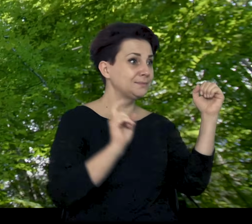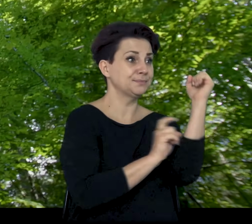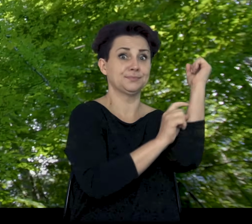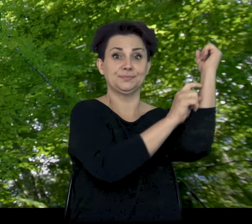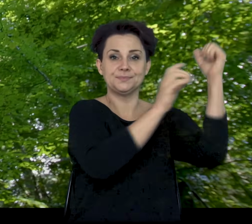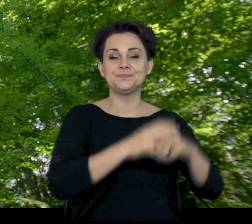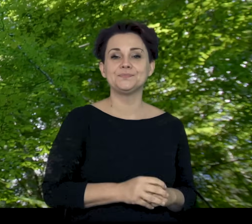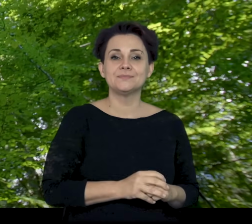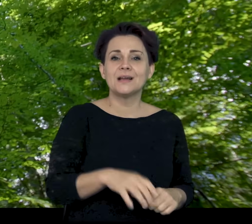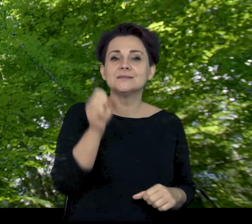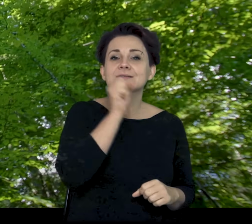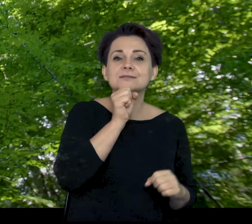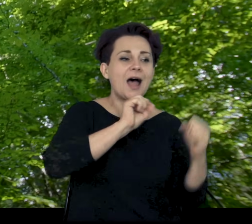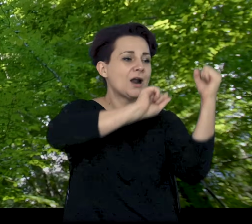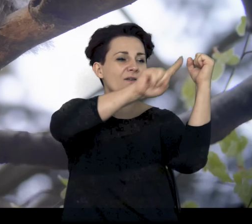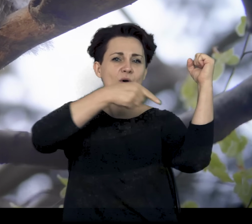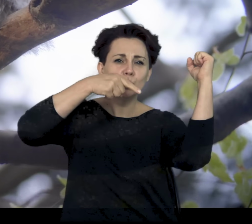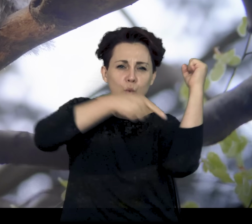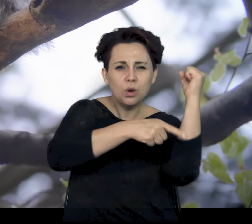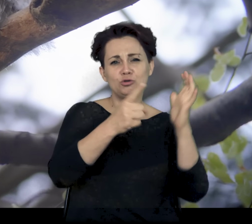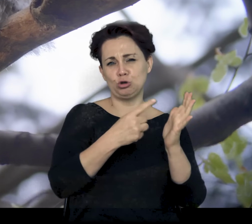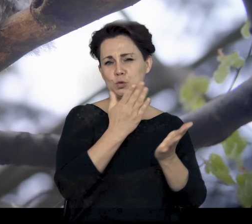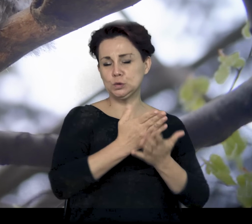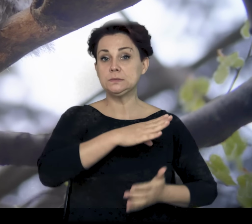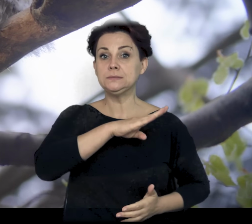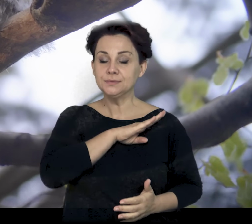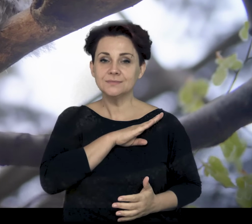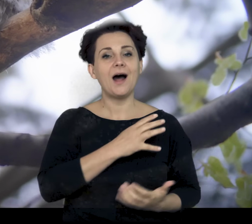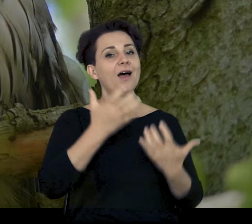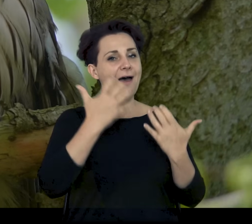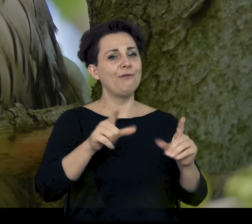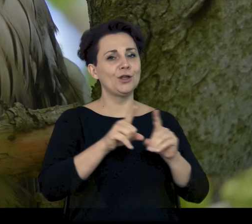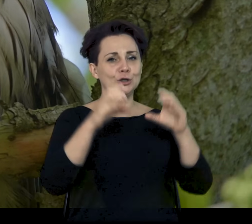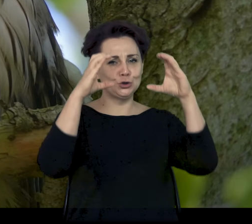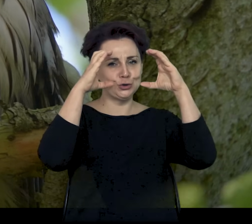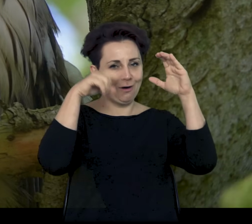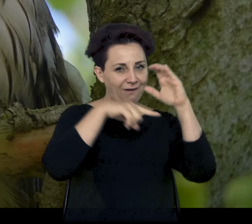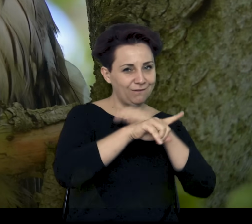starych, dziuplastych, często już obumarłych drzewach chętnie gniazdują sowy.